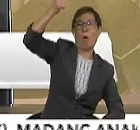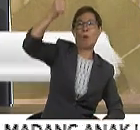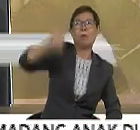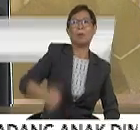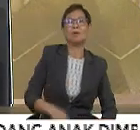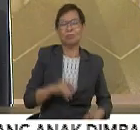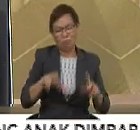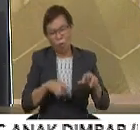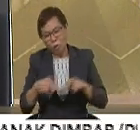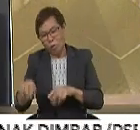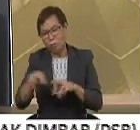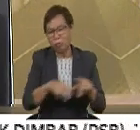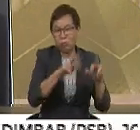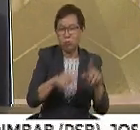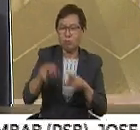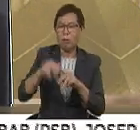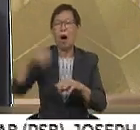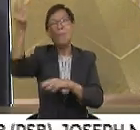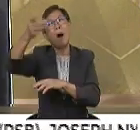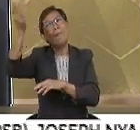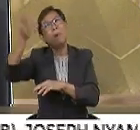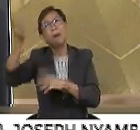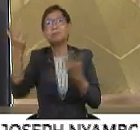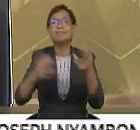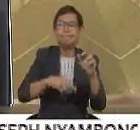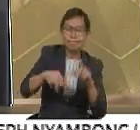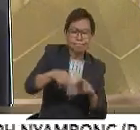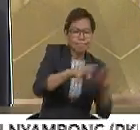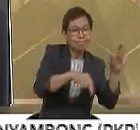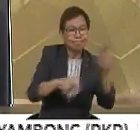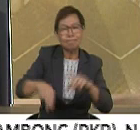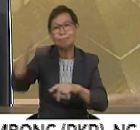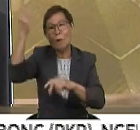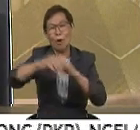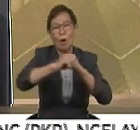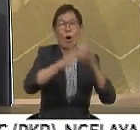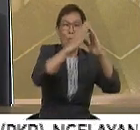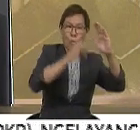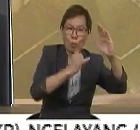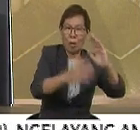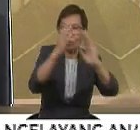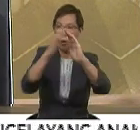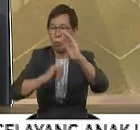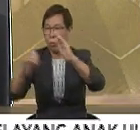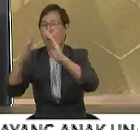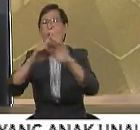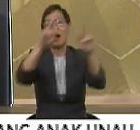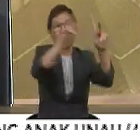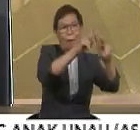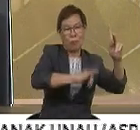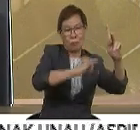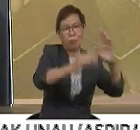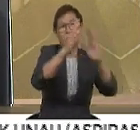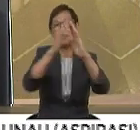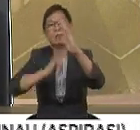Walkabout, jalan-jalan, berceramah, kempen pintu ke pintu atau kampung ke kampung, rumah panjang ke rumah